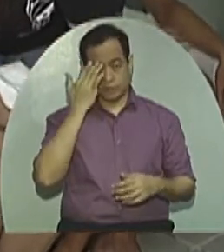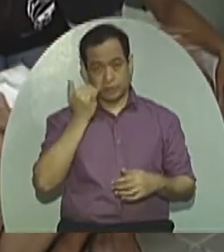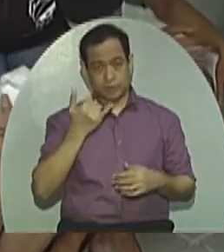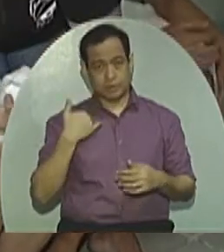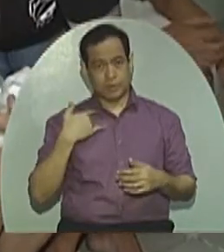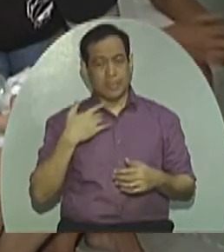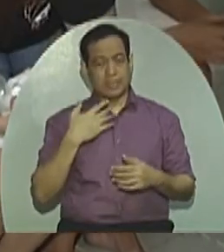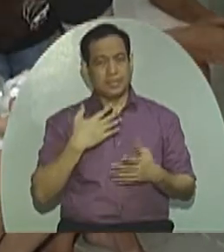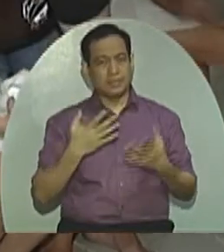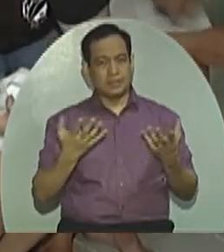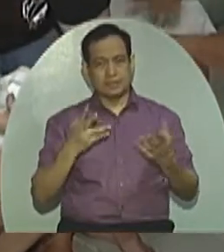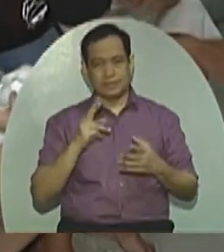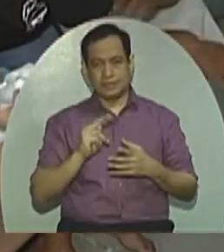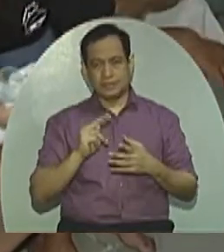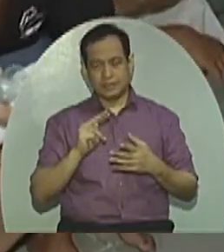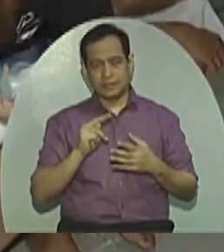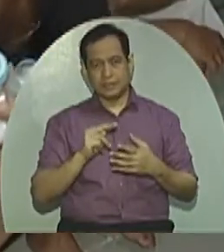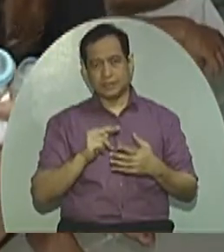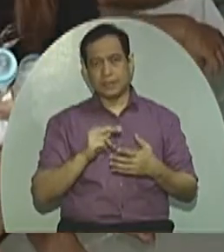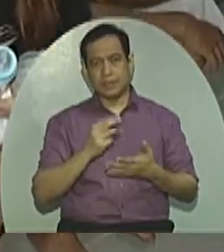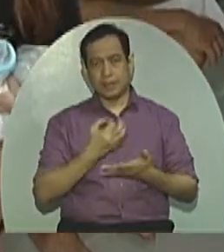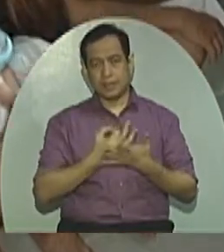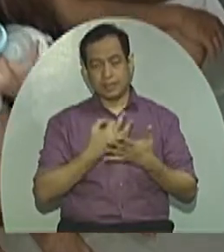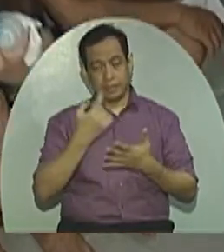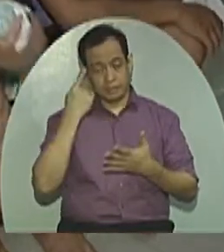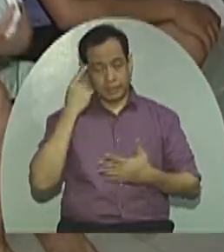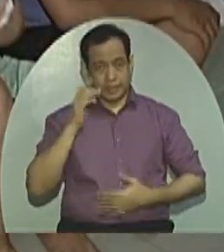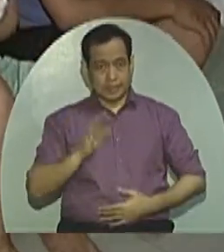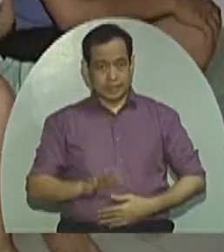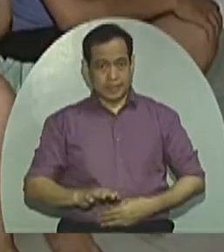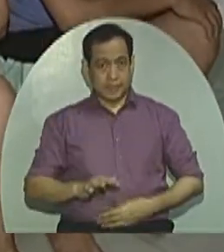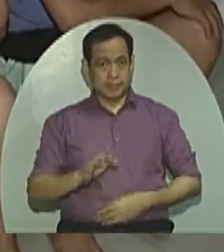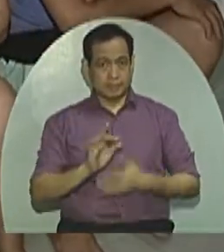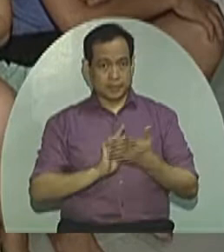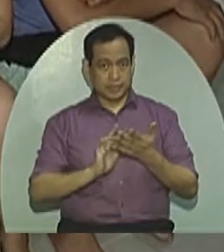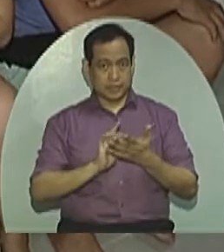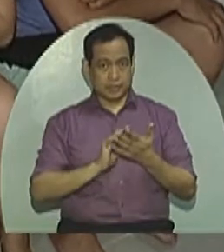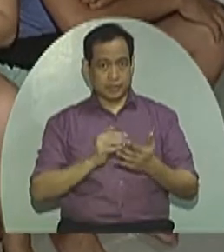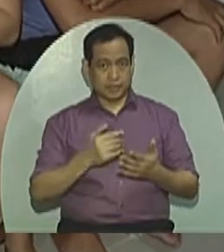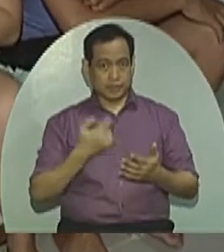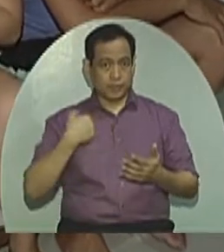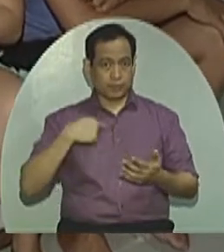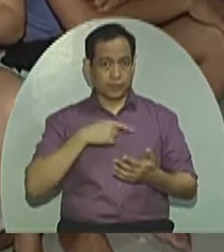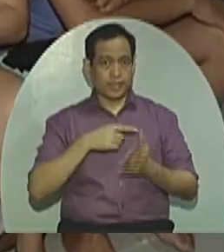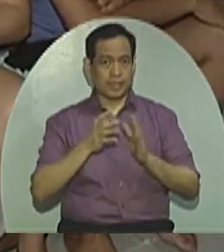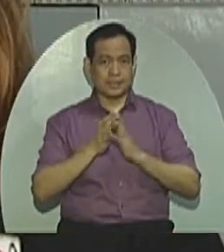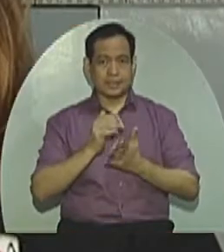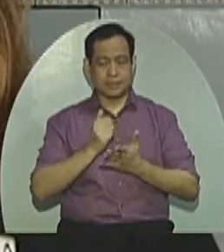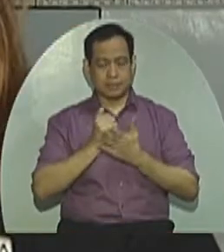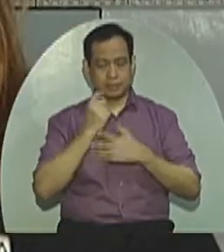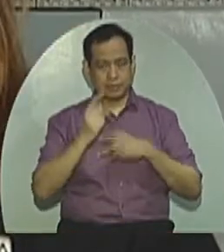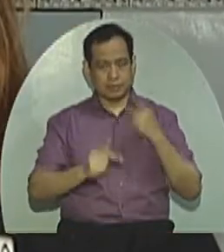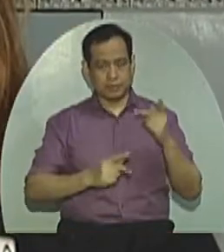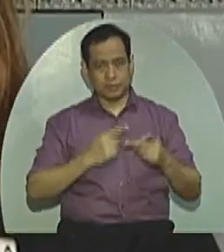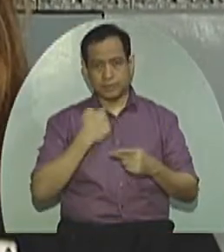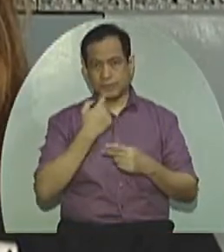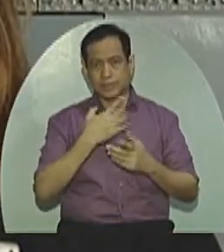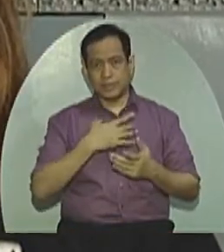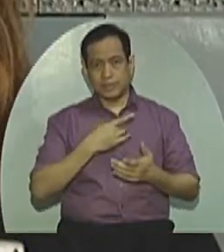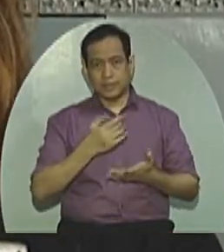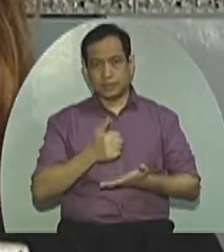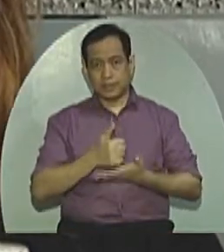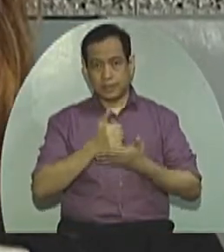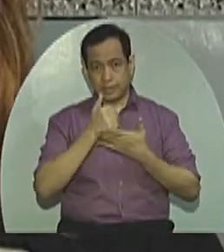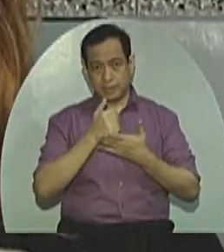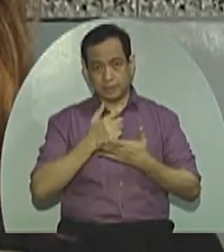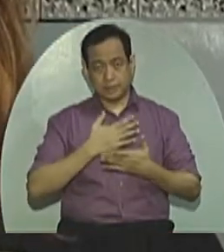bahay. Kaya namang kapos na kapos sila para sa pagpapagmot sa kanilang anak. Nananawagan po kami sa may nais